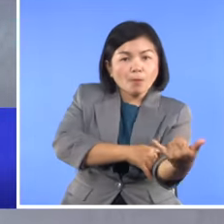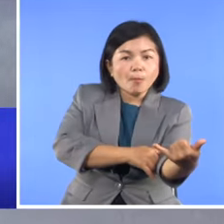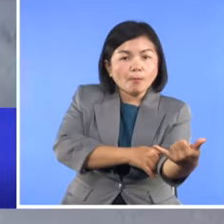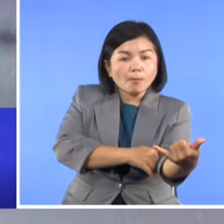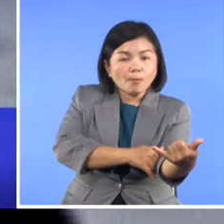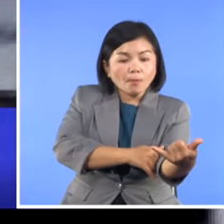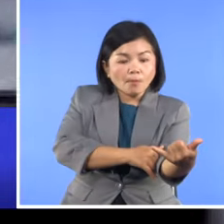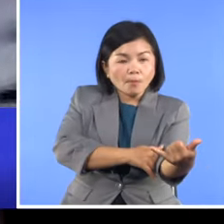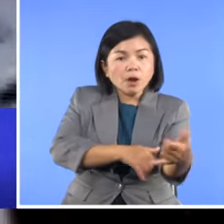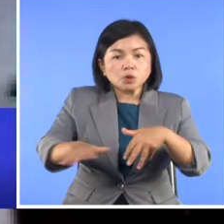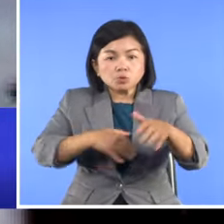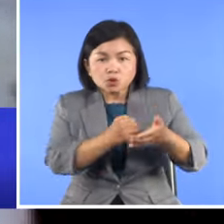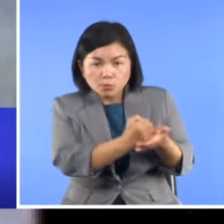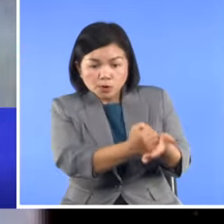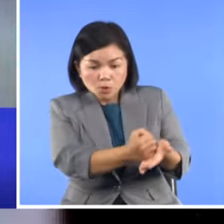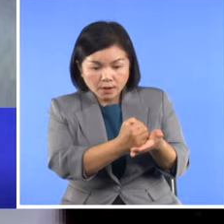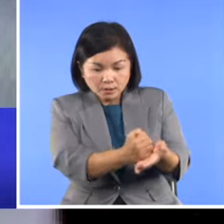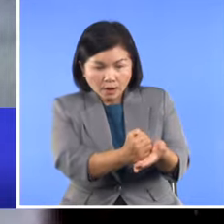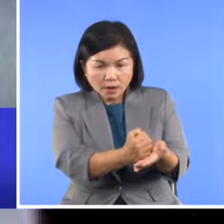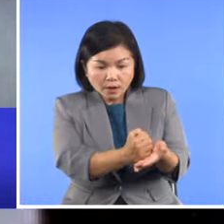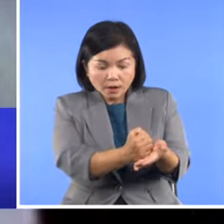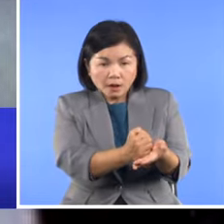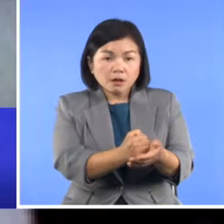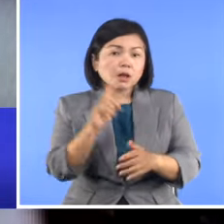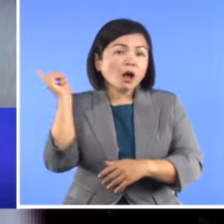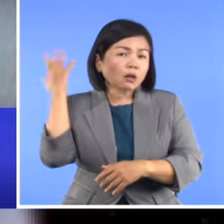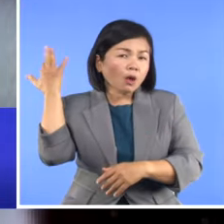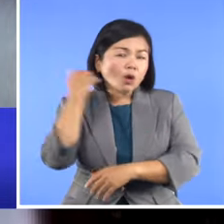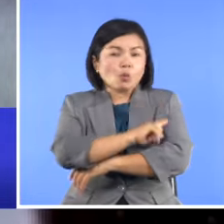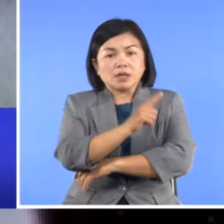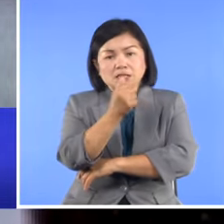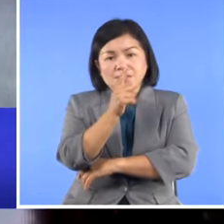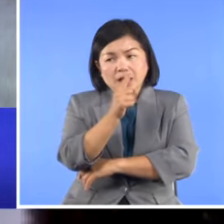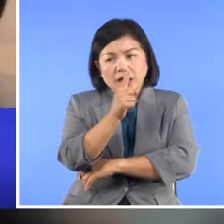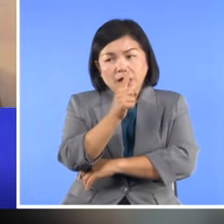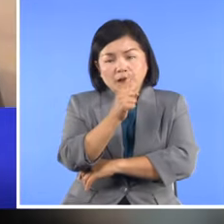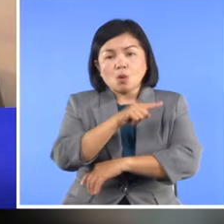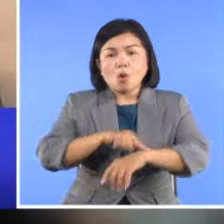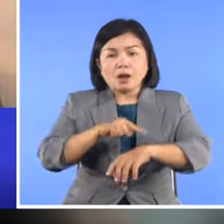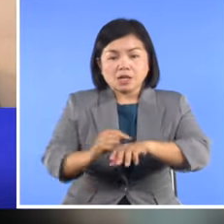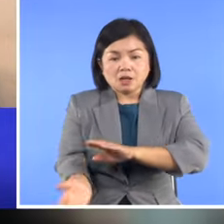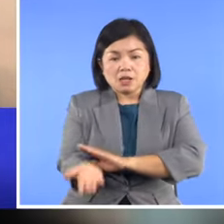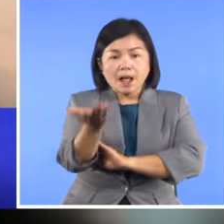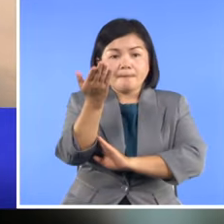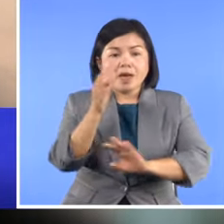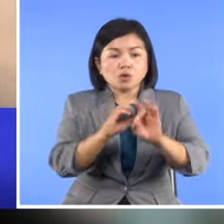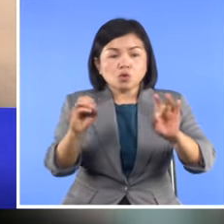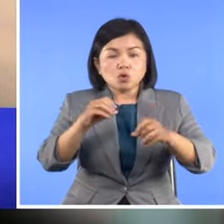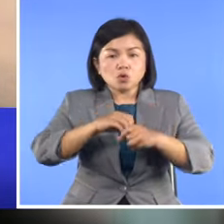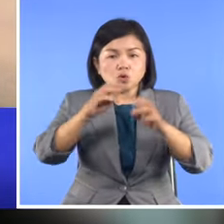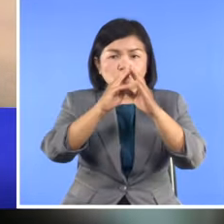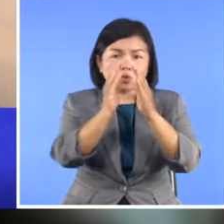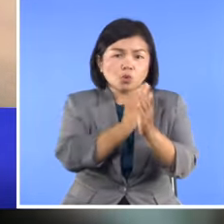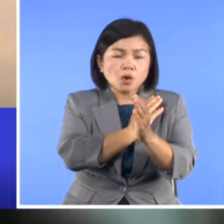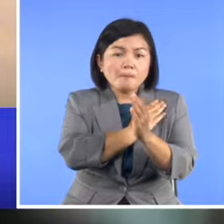แล้วก็มีคนเนี่ยวิ่งไปช่วยเหตุการณ์นี้มันมีขึ้นเมื่อวันที่11ที่ผ่านมานะครับเวลาประมาณสัก8โมงเช้าอยู่ที่วัดใหม่นาบุญ